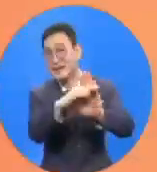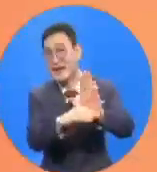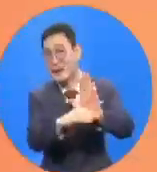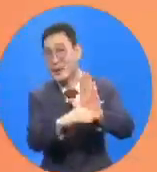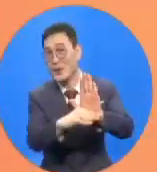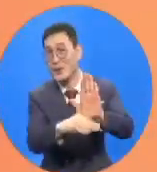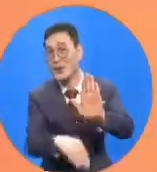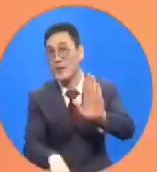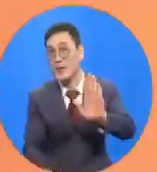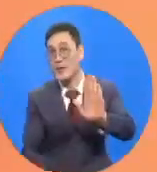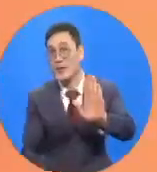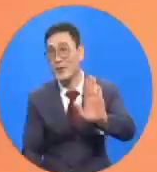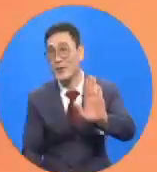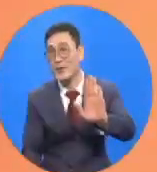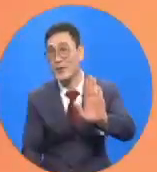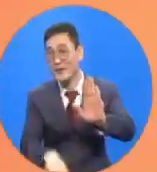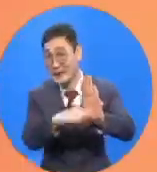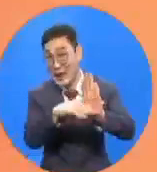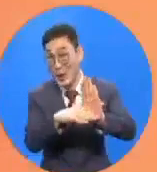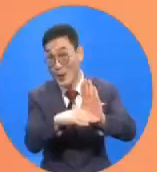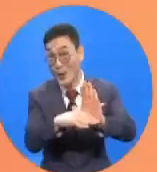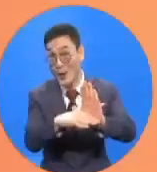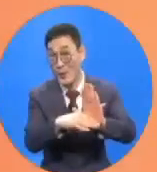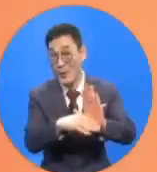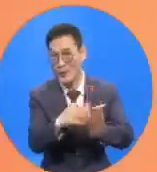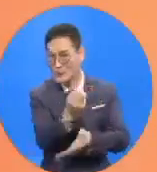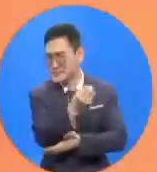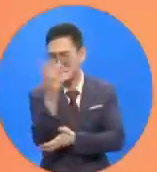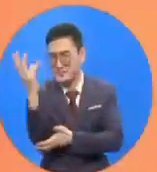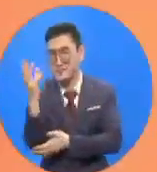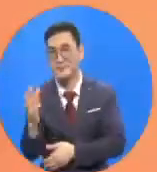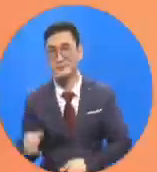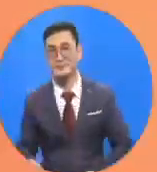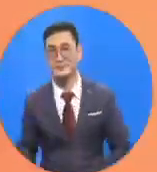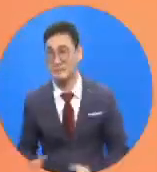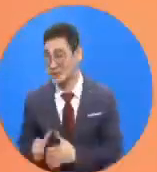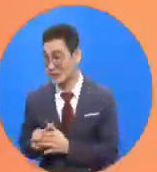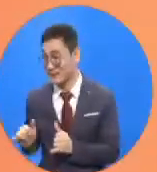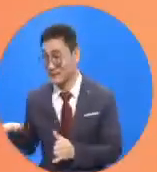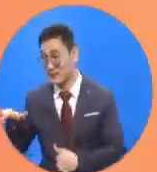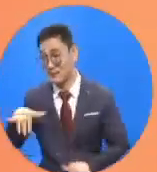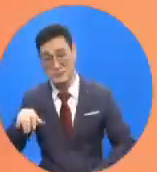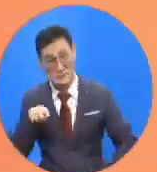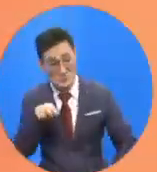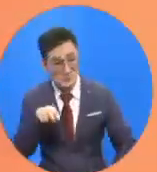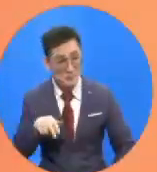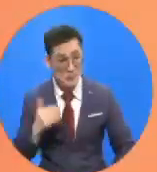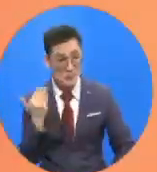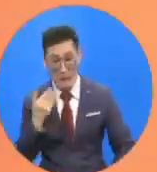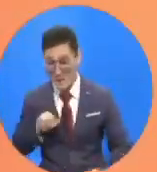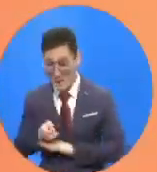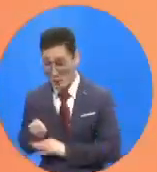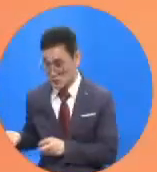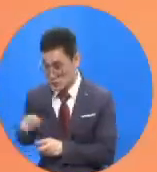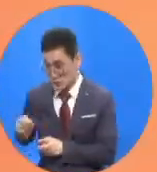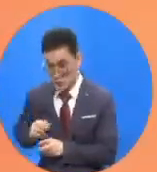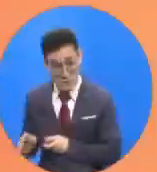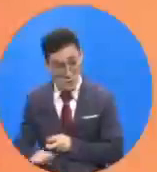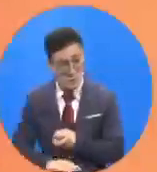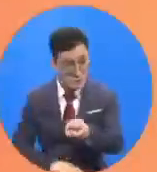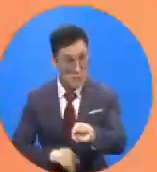게시 문을 이 보도를 통해서 많이 알려주니까 박보검 실 팬들은 우리가 지금 전세 버스 등을 대절해서